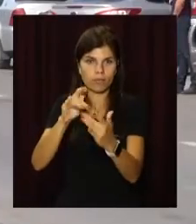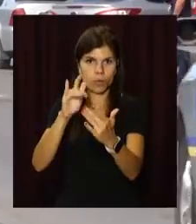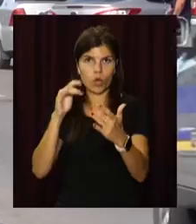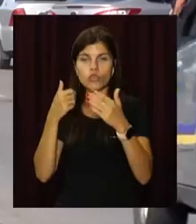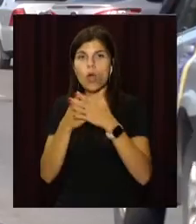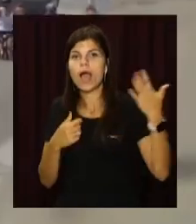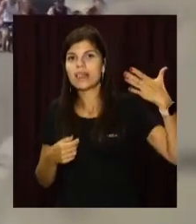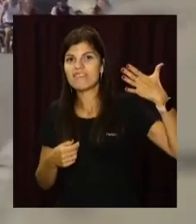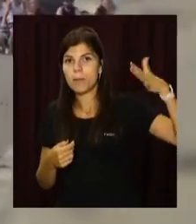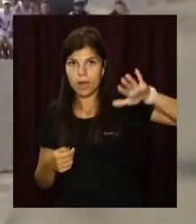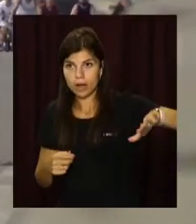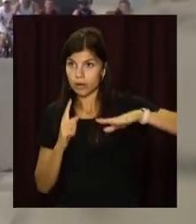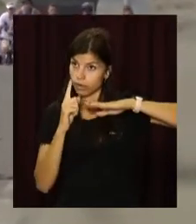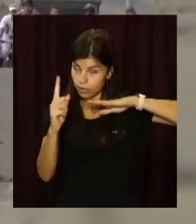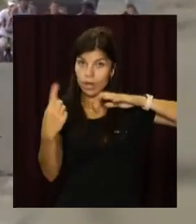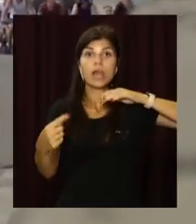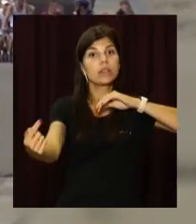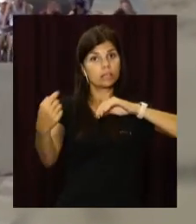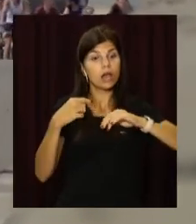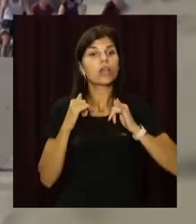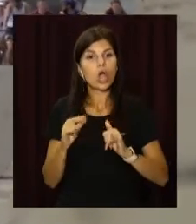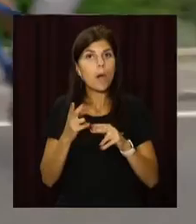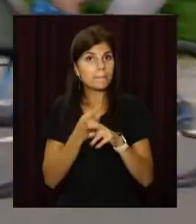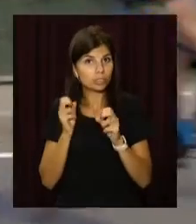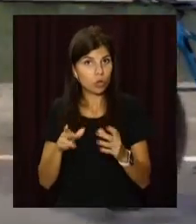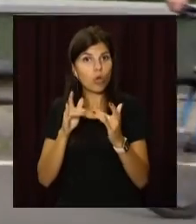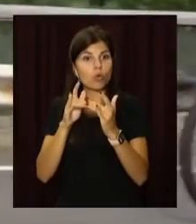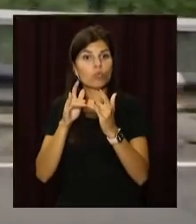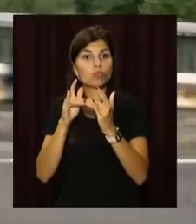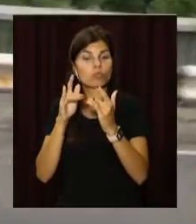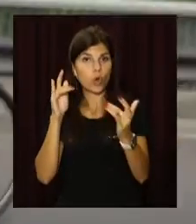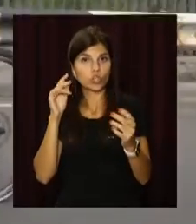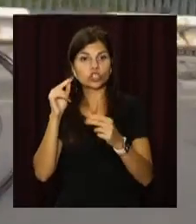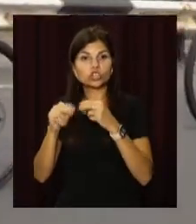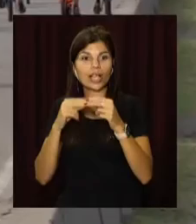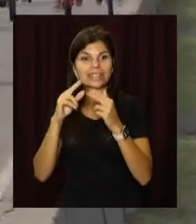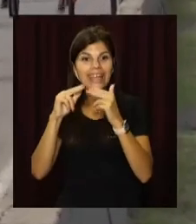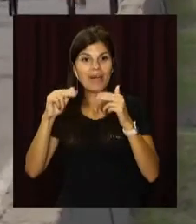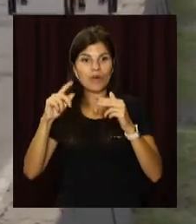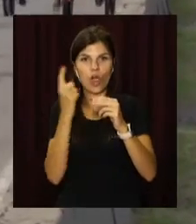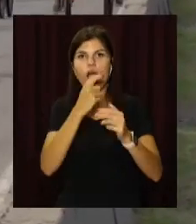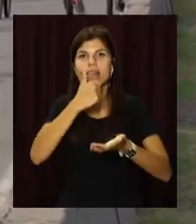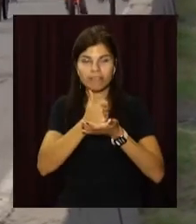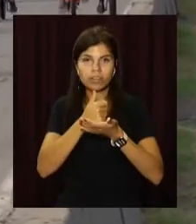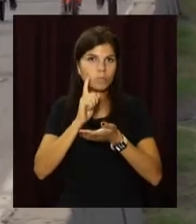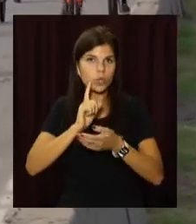берега та назад. Задля безпеки велосипедистів мостовий перехід через Дніпро перекрили.